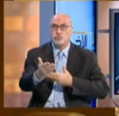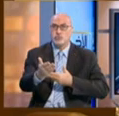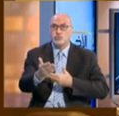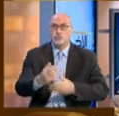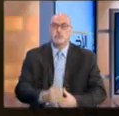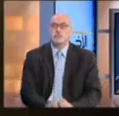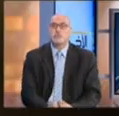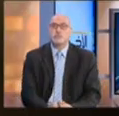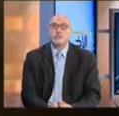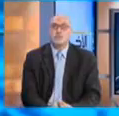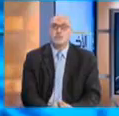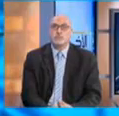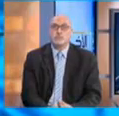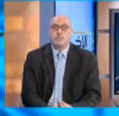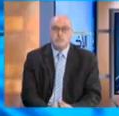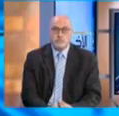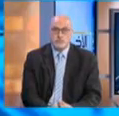السلطات.